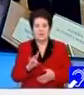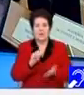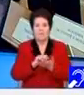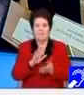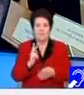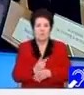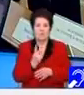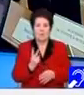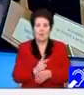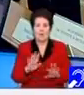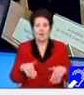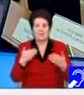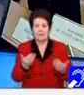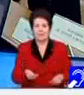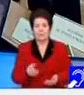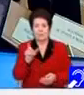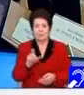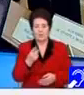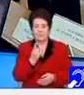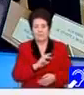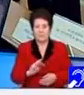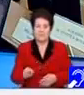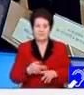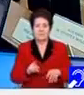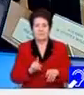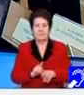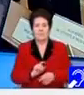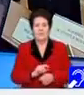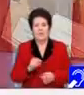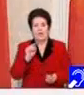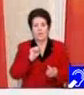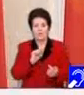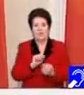două ori candidaturile propuse de prim-ministru contrar Constituției.